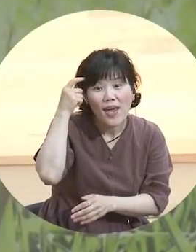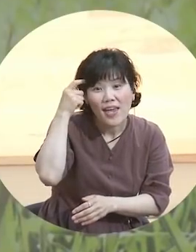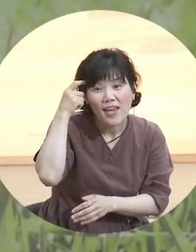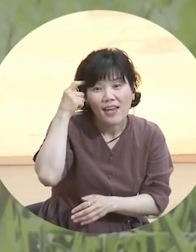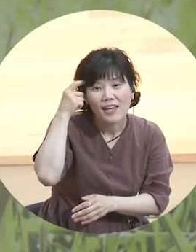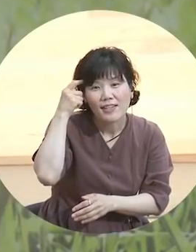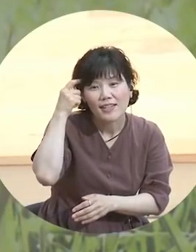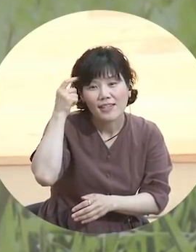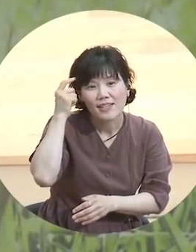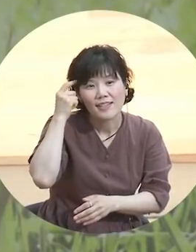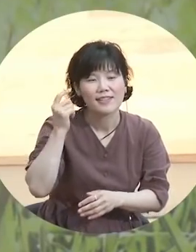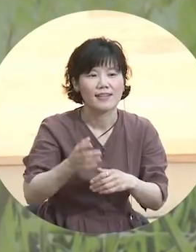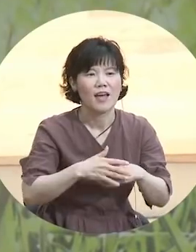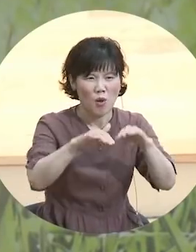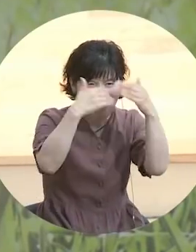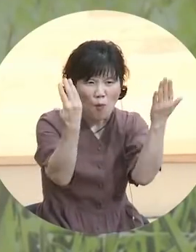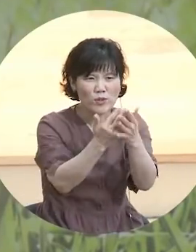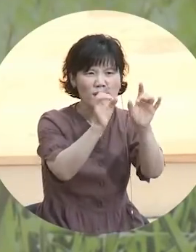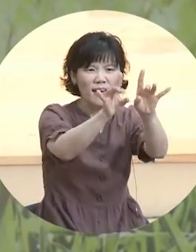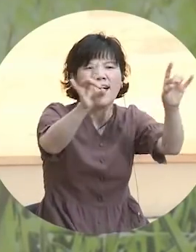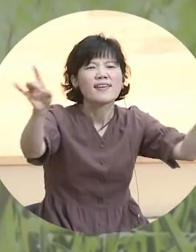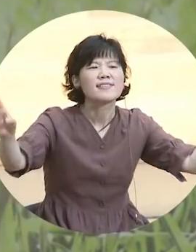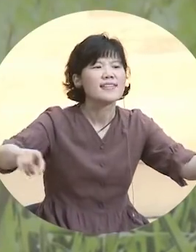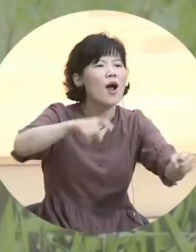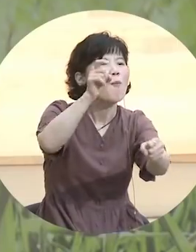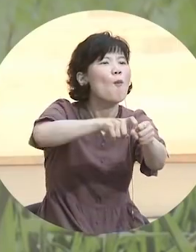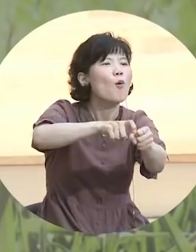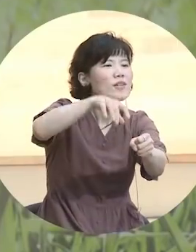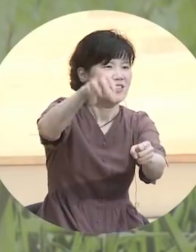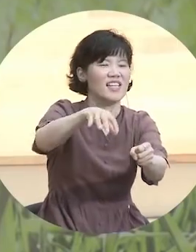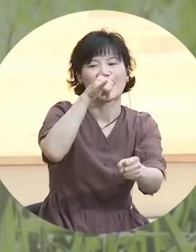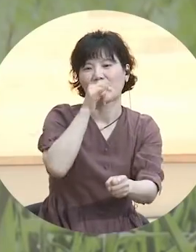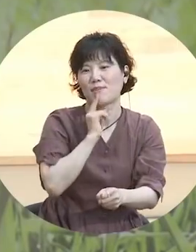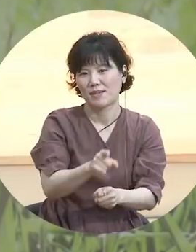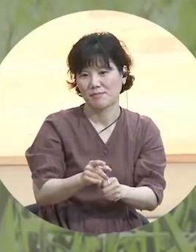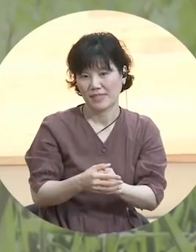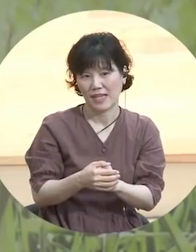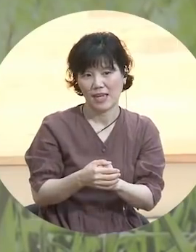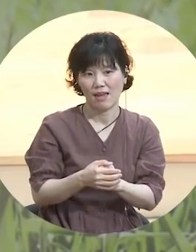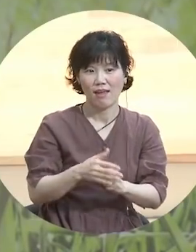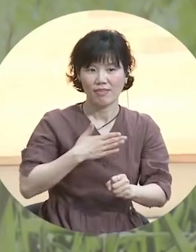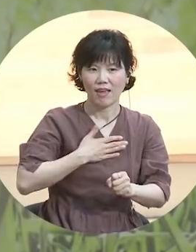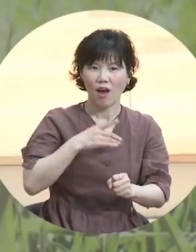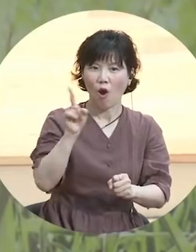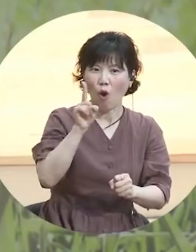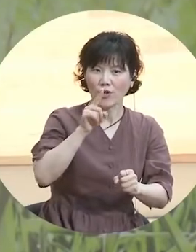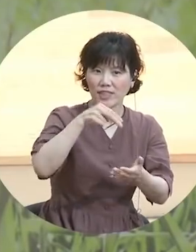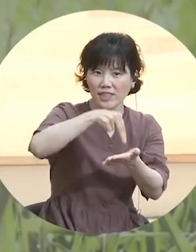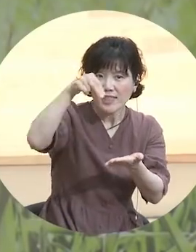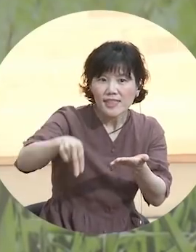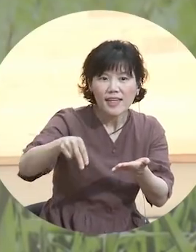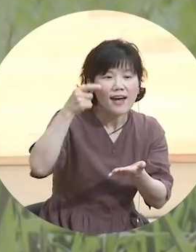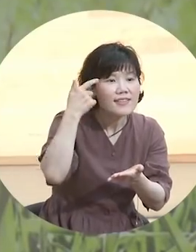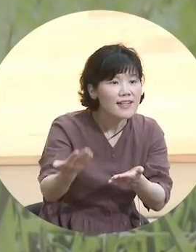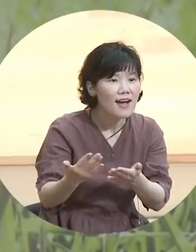이들은 모두 각자의 목적지를 알고 있기 때문에 내가 어디서 내려야